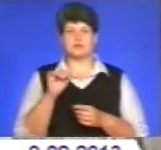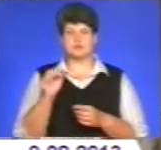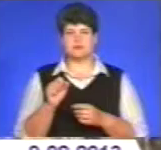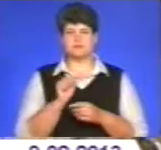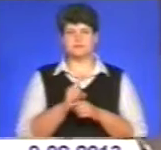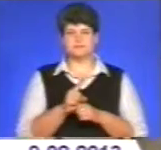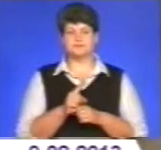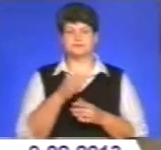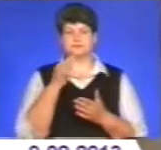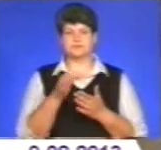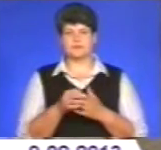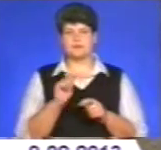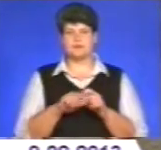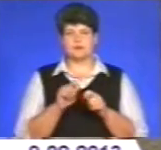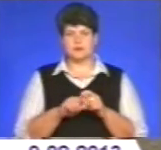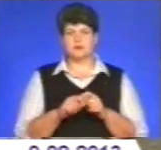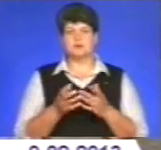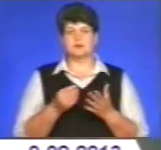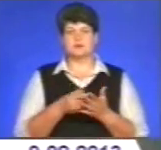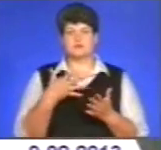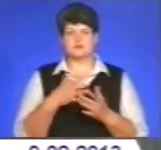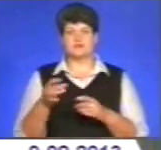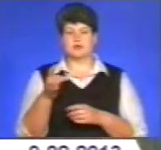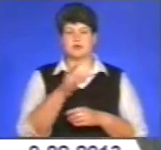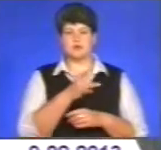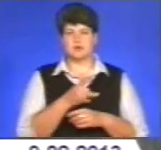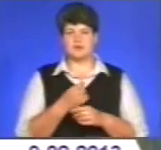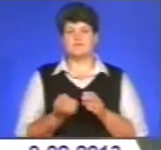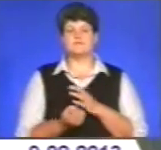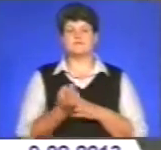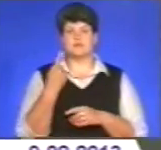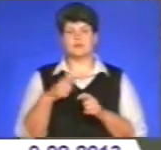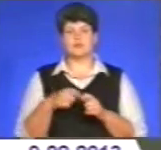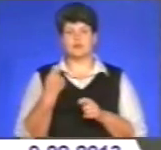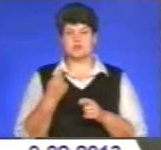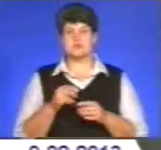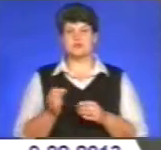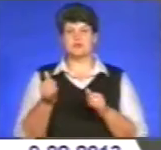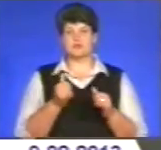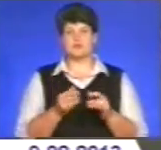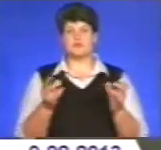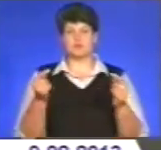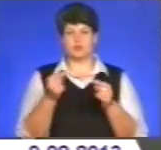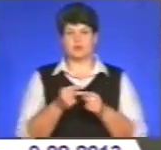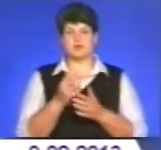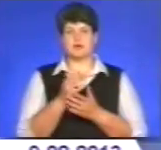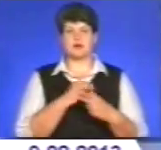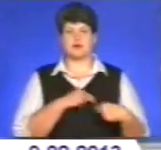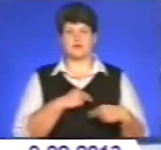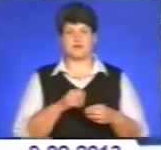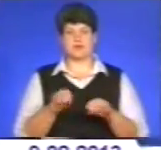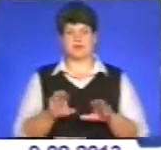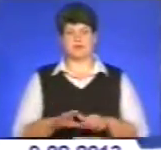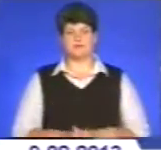відповідальним відомствам перевірити обґрунтованість тарифів у регіонах, а в разі виявлення порушень застосовувати відповідні кадрові рішення.